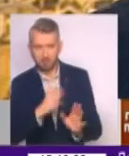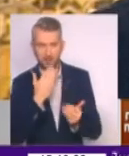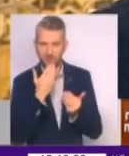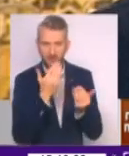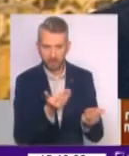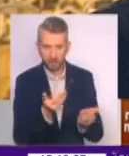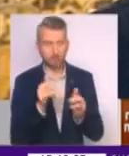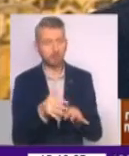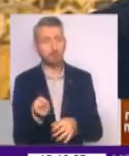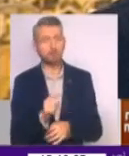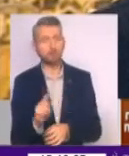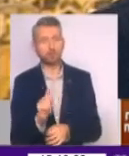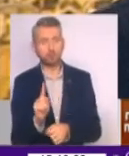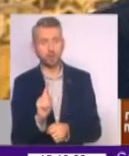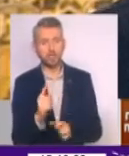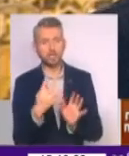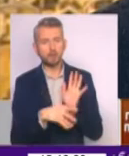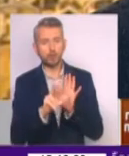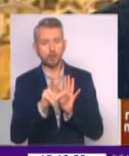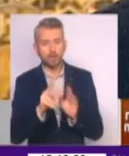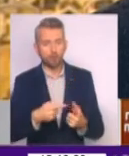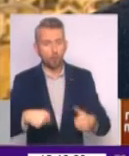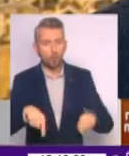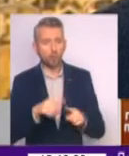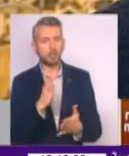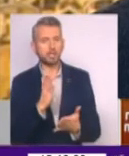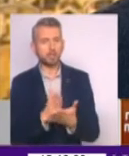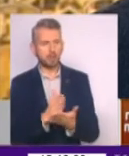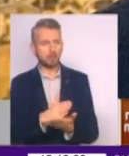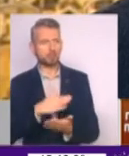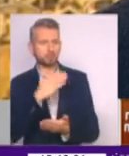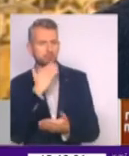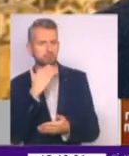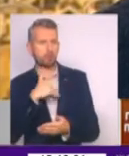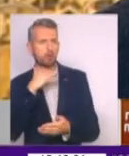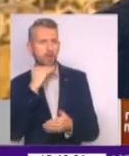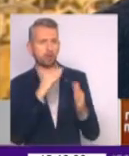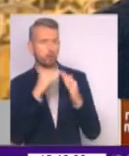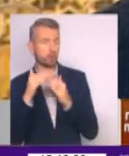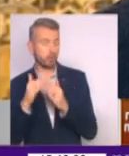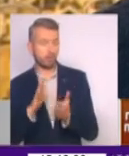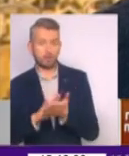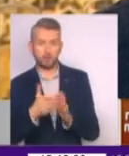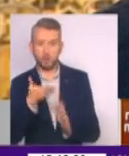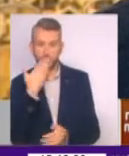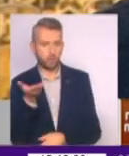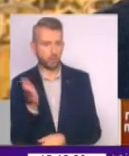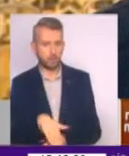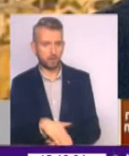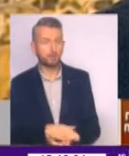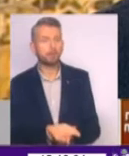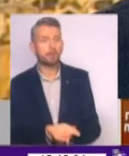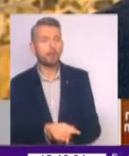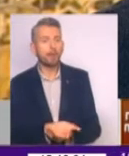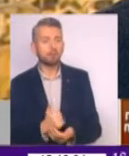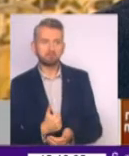тому, що в 93-му окрузі є достатньо будинків, які в жахливому стані. До честі районної